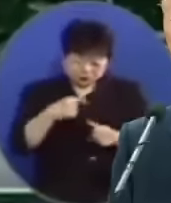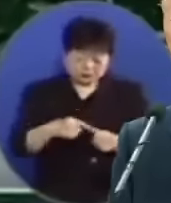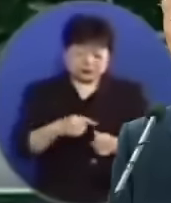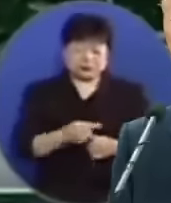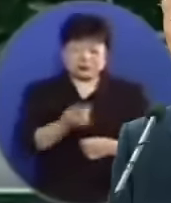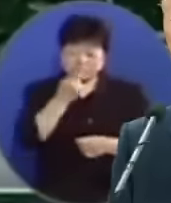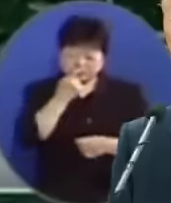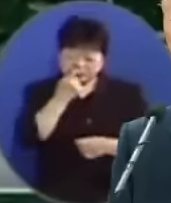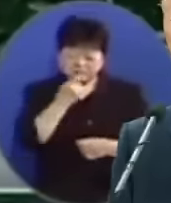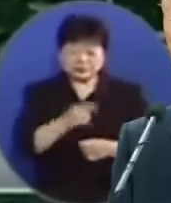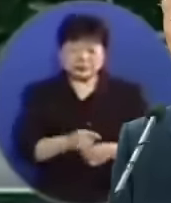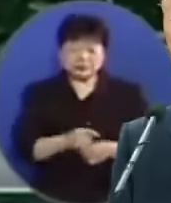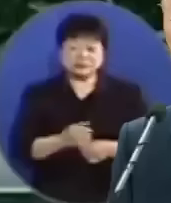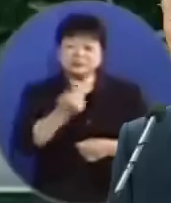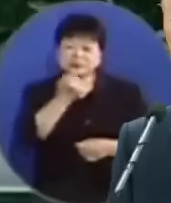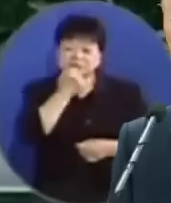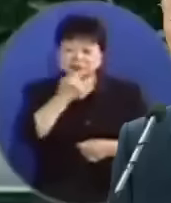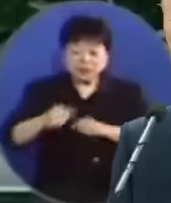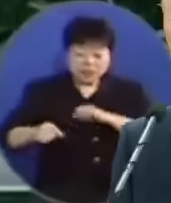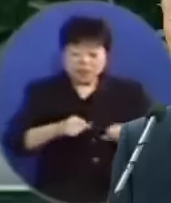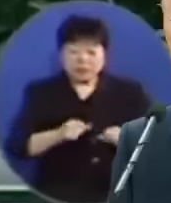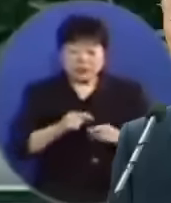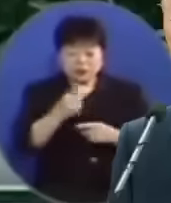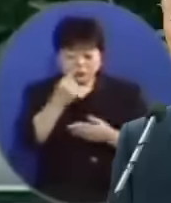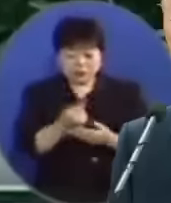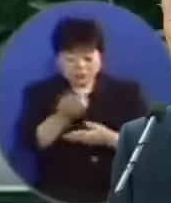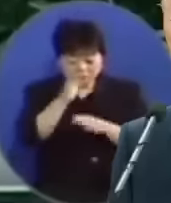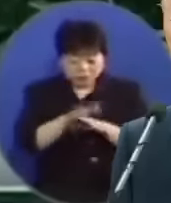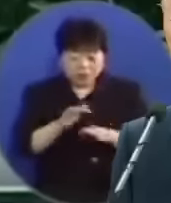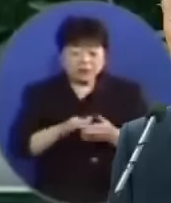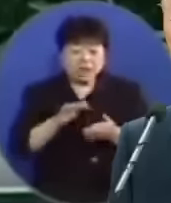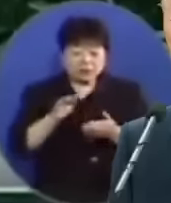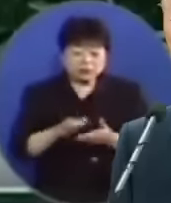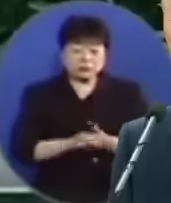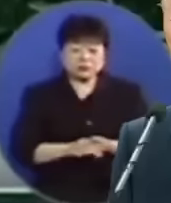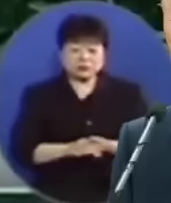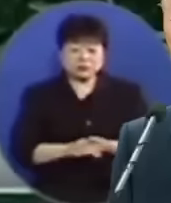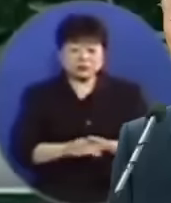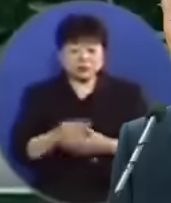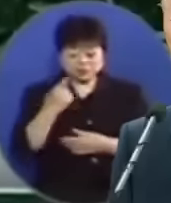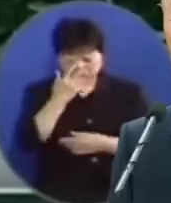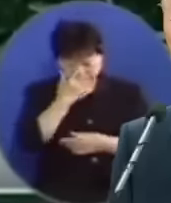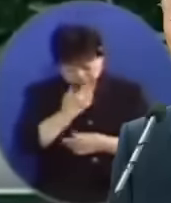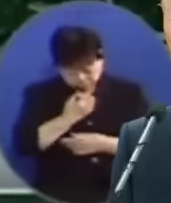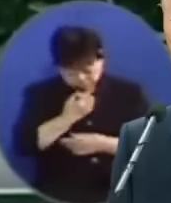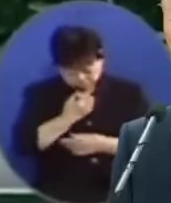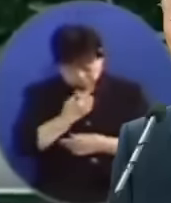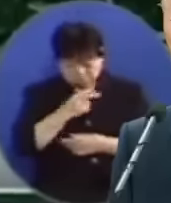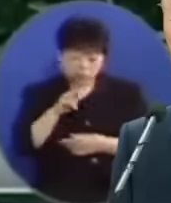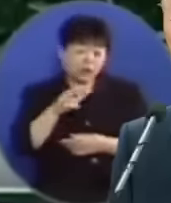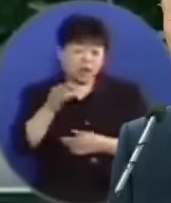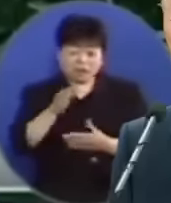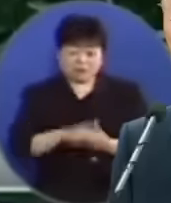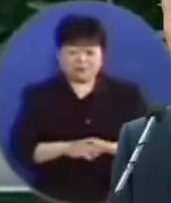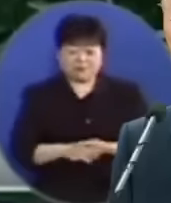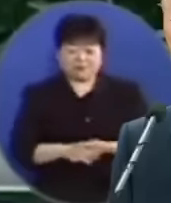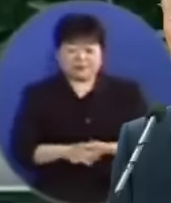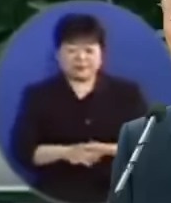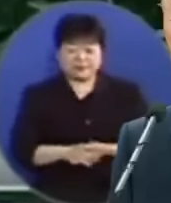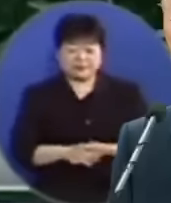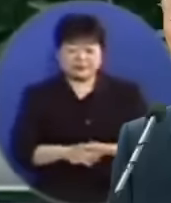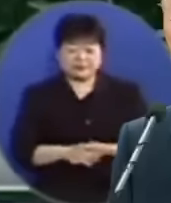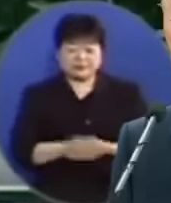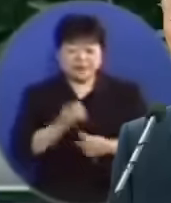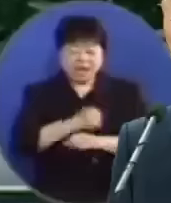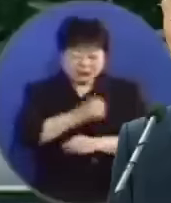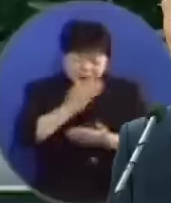더하니까 웃으면서 활기차게 교회 왔다가 예배 드리고 난 다음은 다 죽은 풀같이 돼가지고 나옵니다. 전부